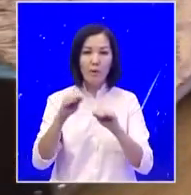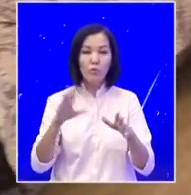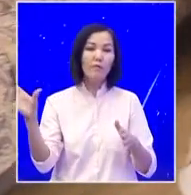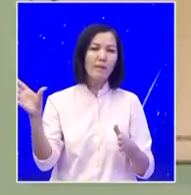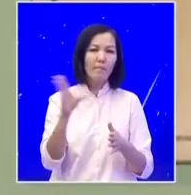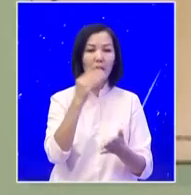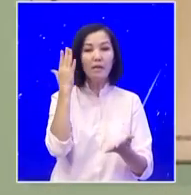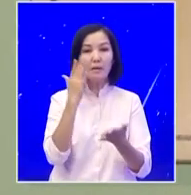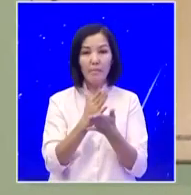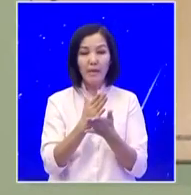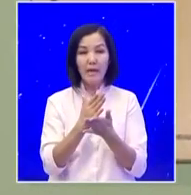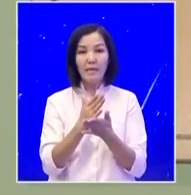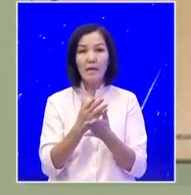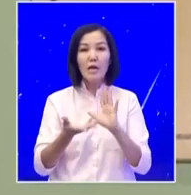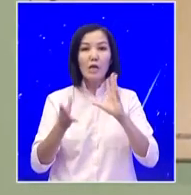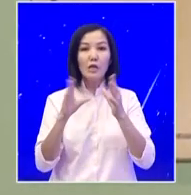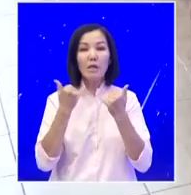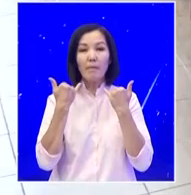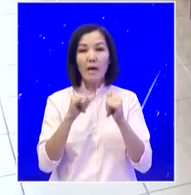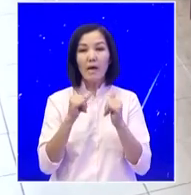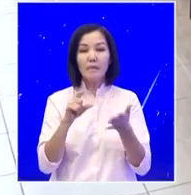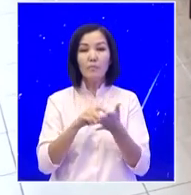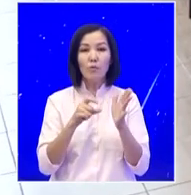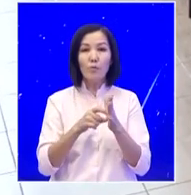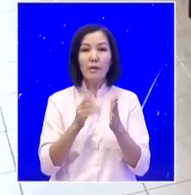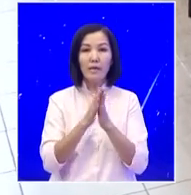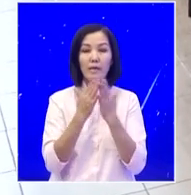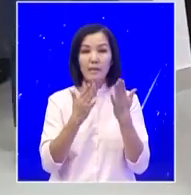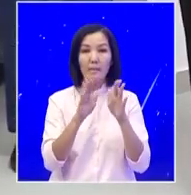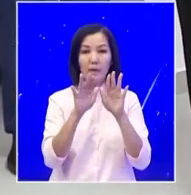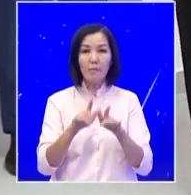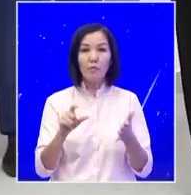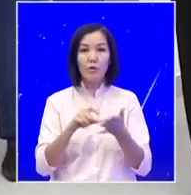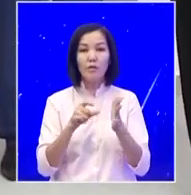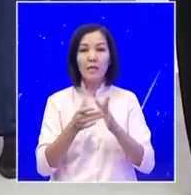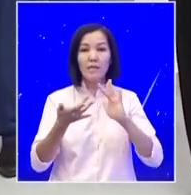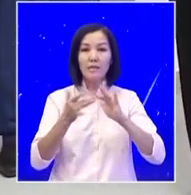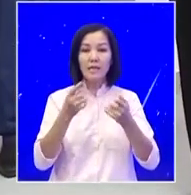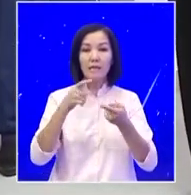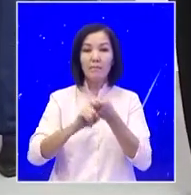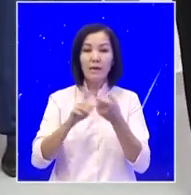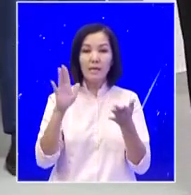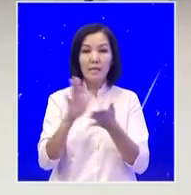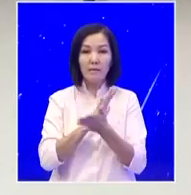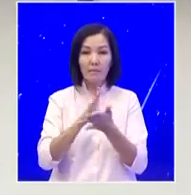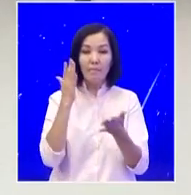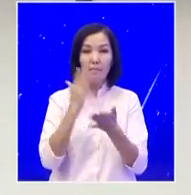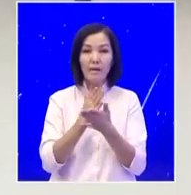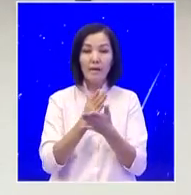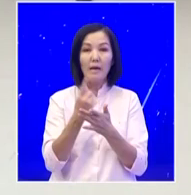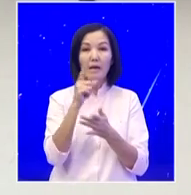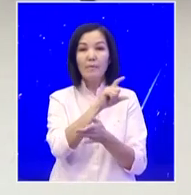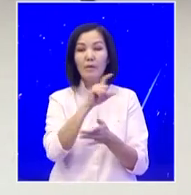берілген. Әр қабатта жалпы ас бөлмесі, кітапхана, компьютер залы, тегін вайфай жүргізілген. Ал алғашқы қабат студенттер